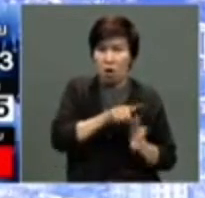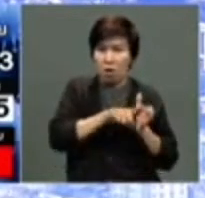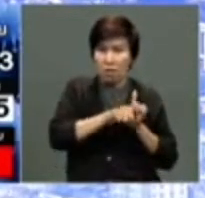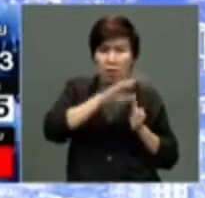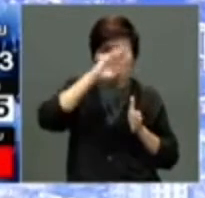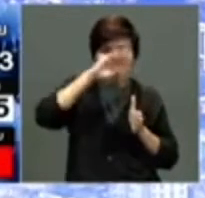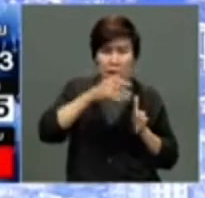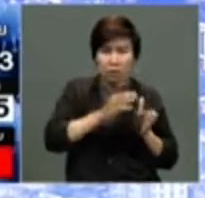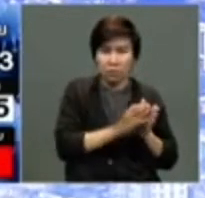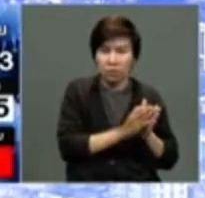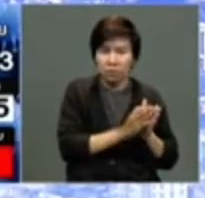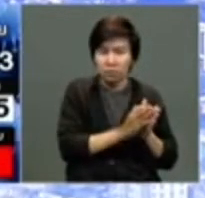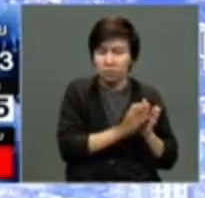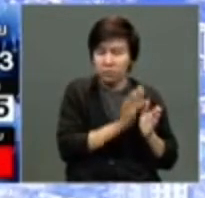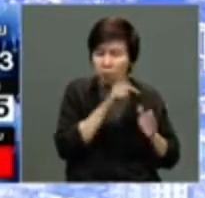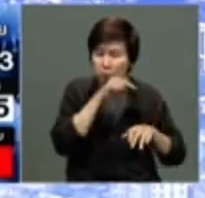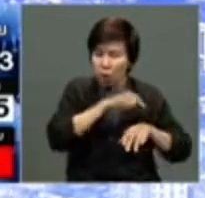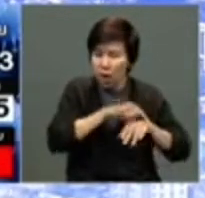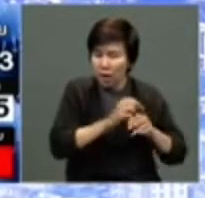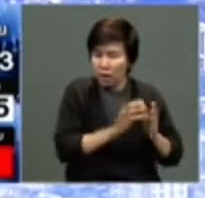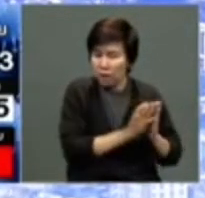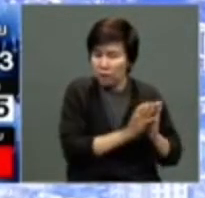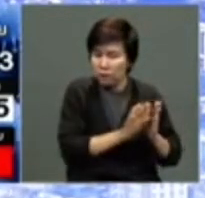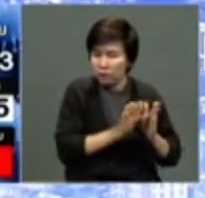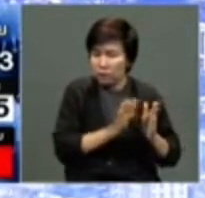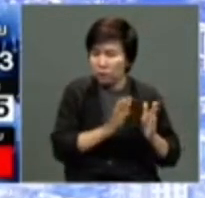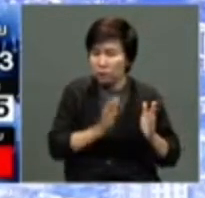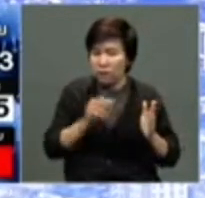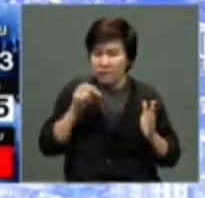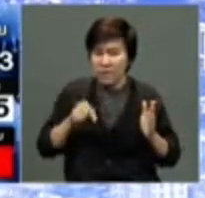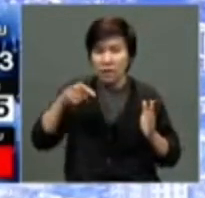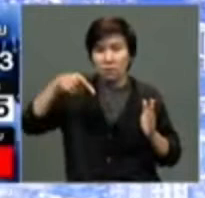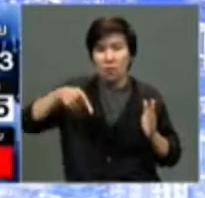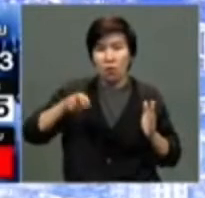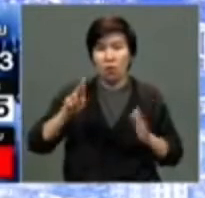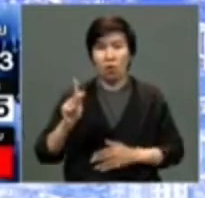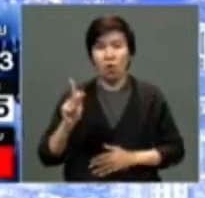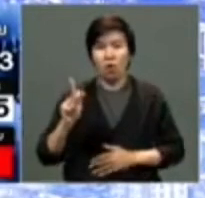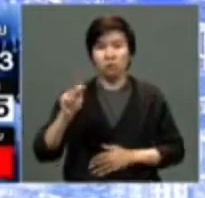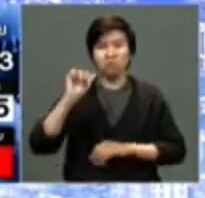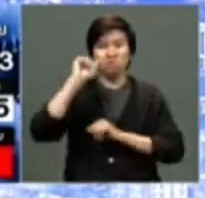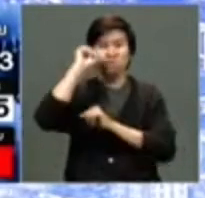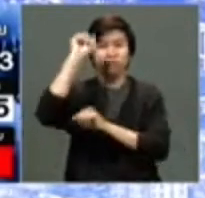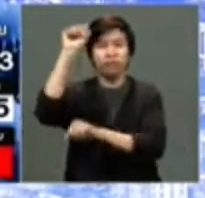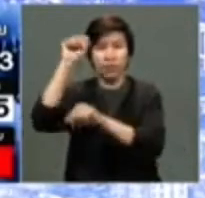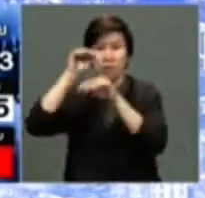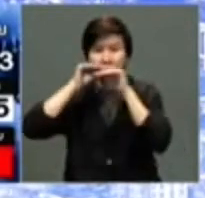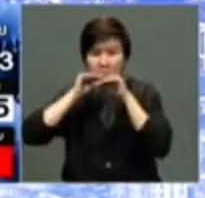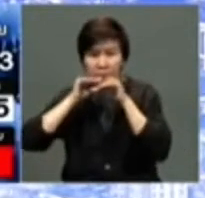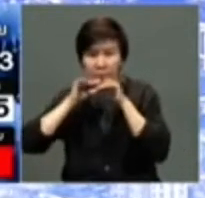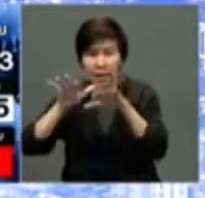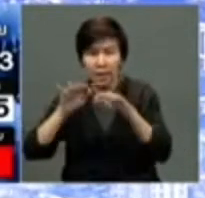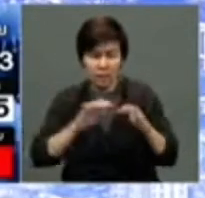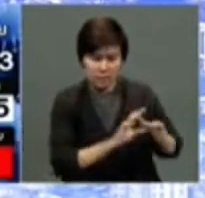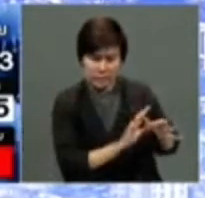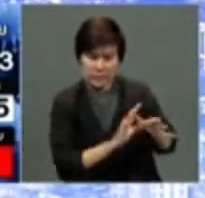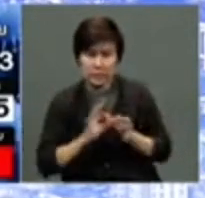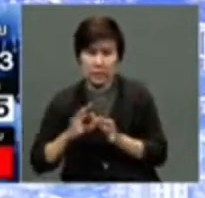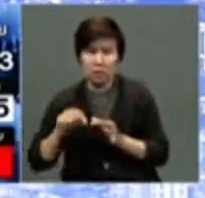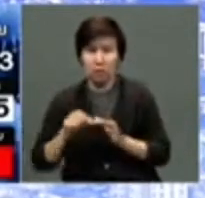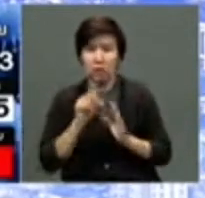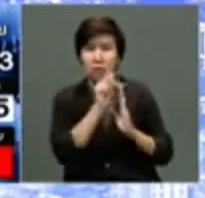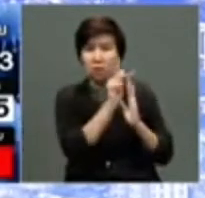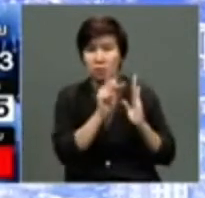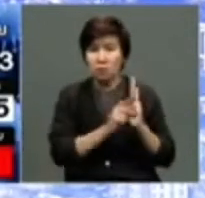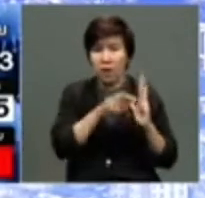กเฉินกฎหมายของทางด้านพรบควบคุมโรคเนี่ยเป็นแ